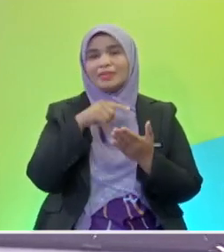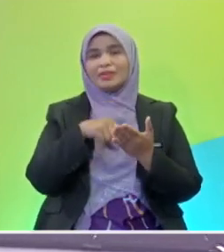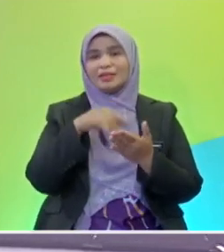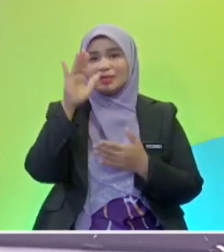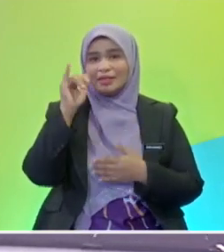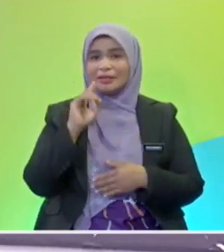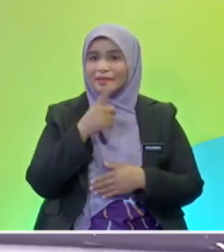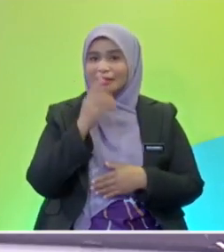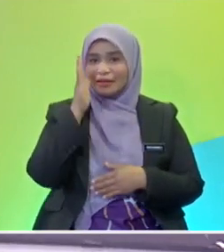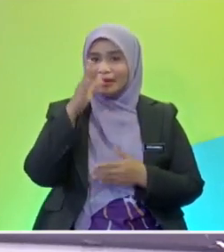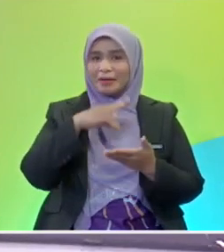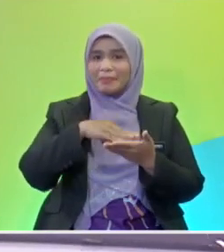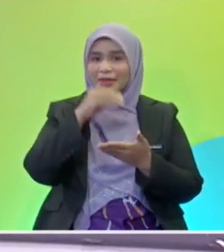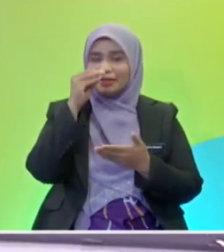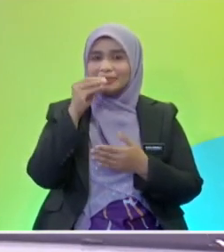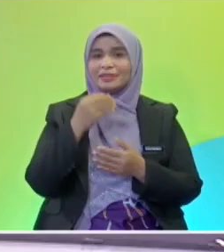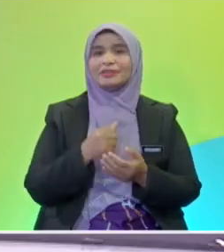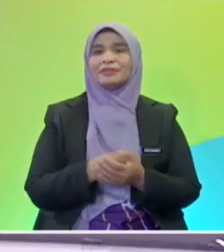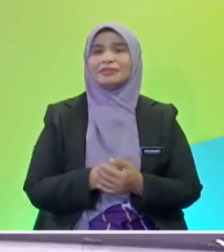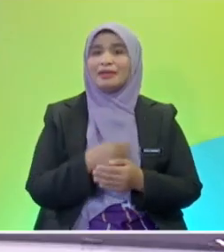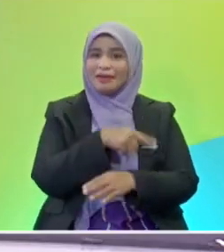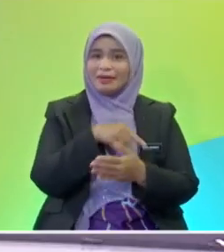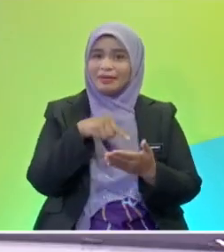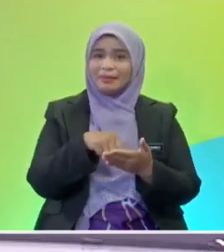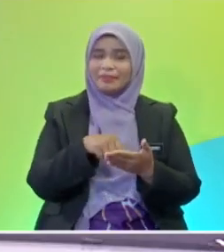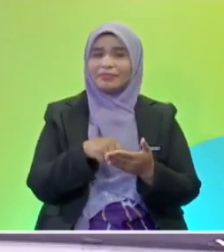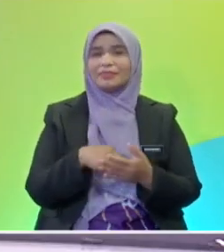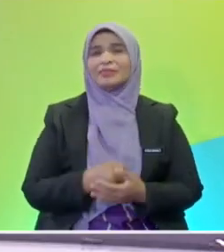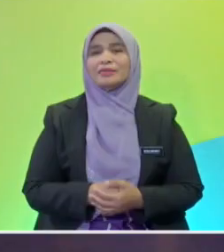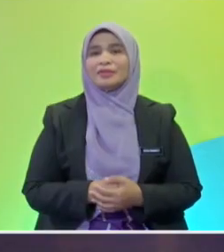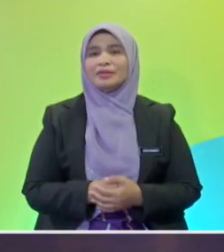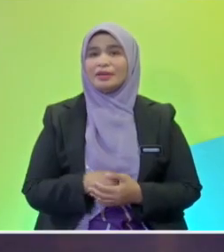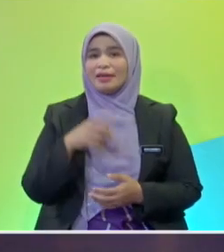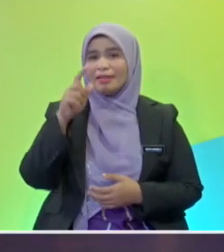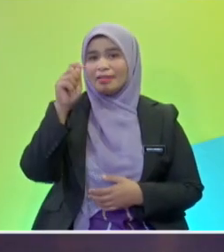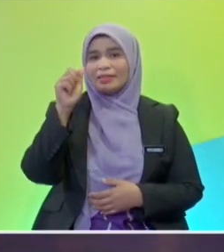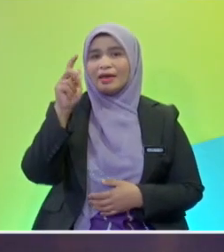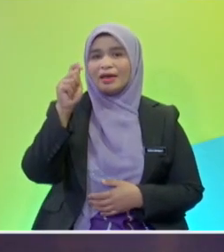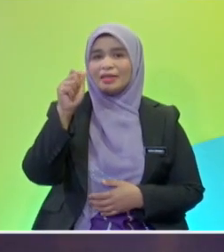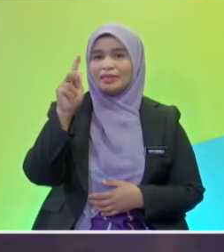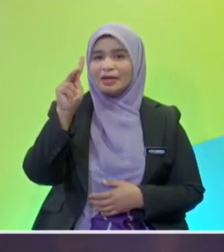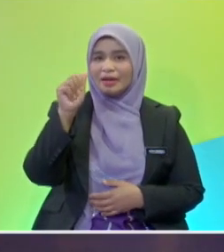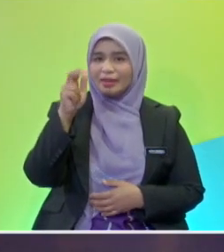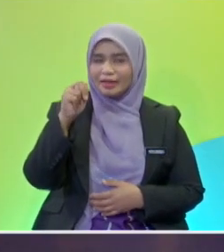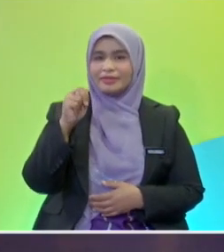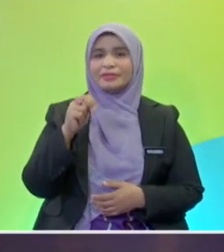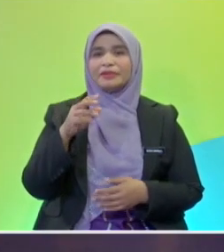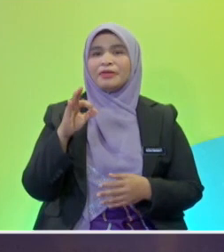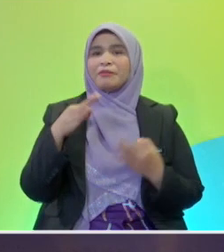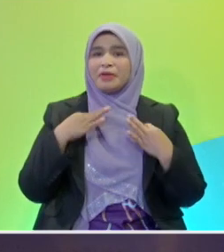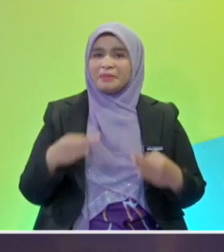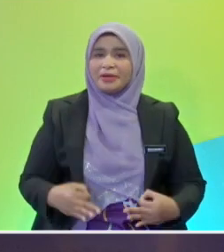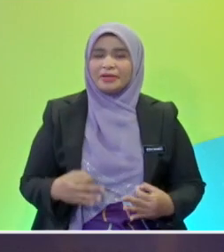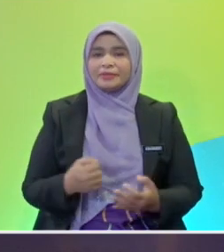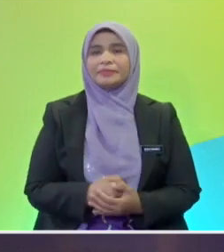kawan-kawan iaitu artikel jahitan tatakan fabrik bersama-sama dengan Cikgu suhaila Baiklah Cikgu di segmen ini kita nak buat aktiviti apa ni Cikgu